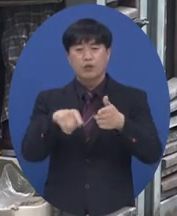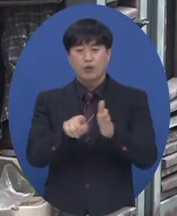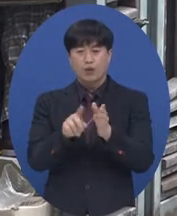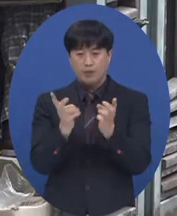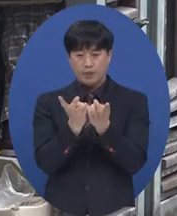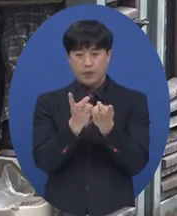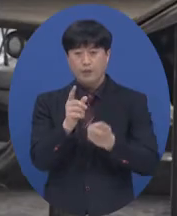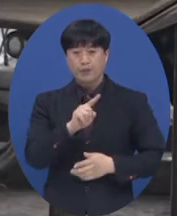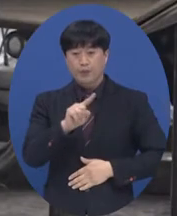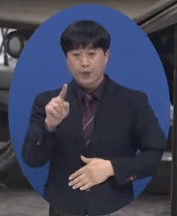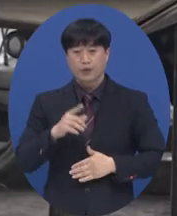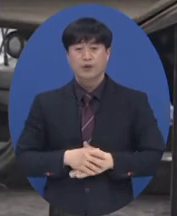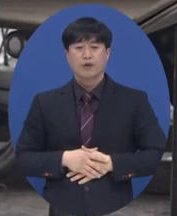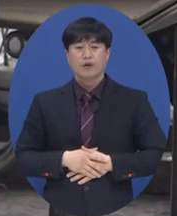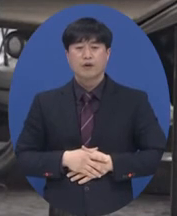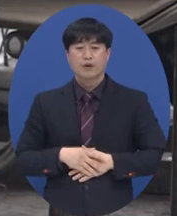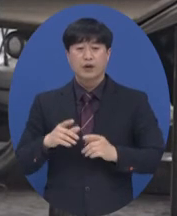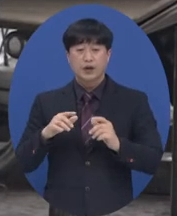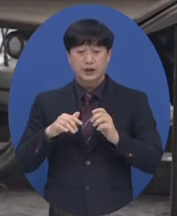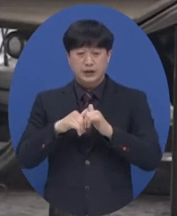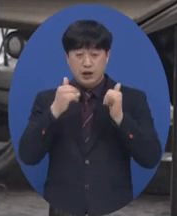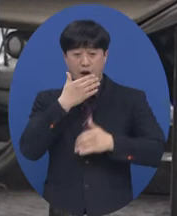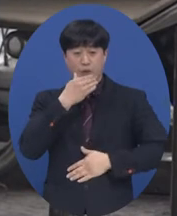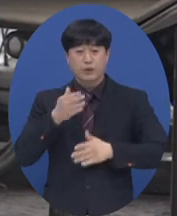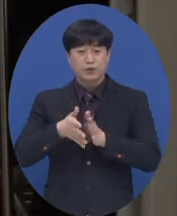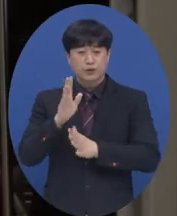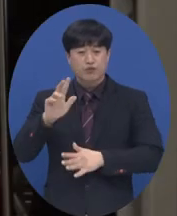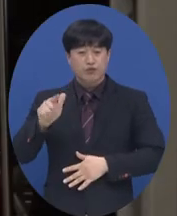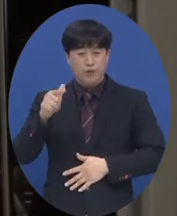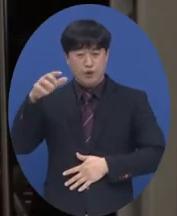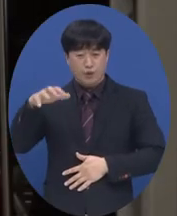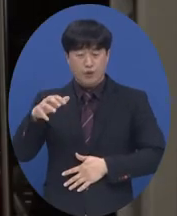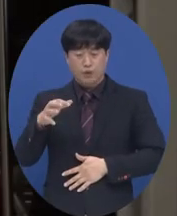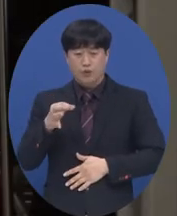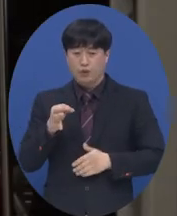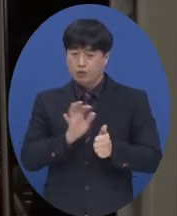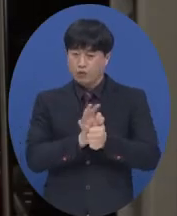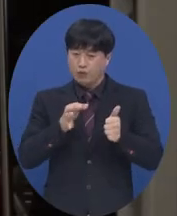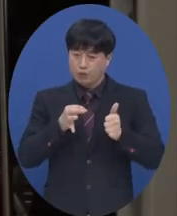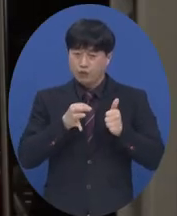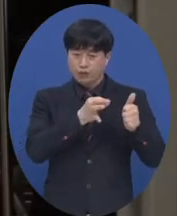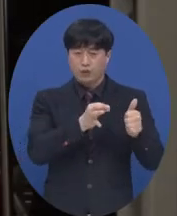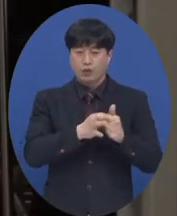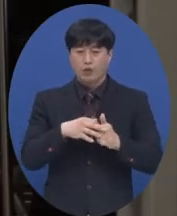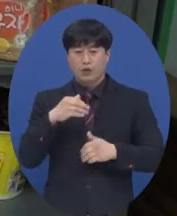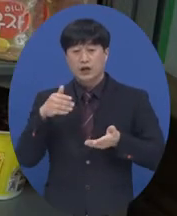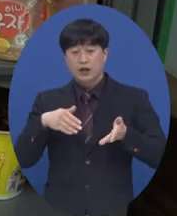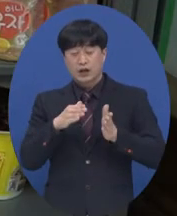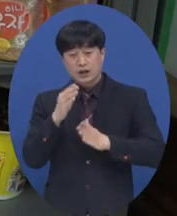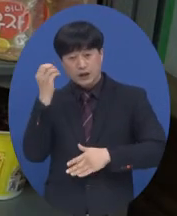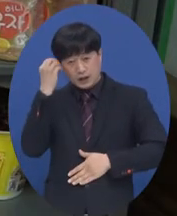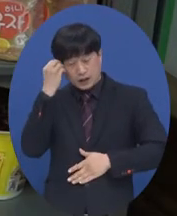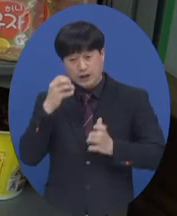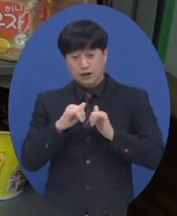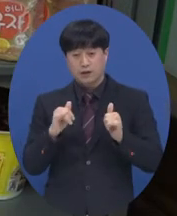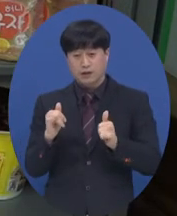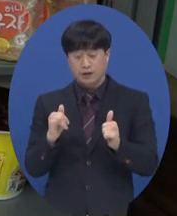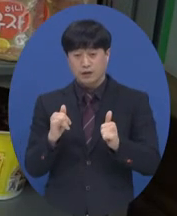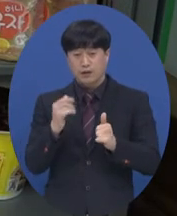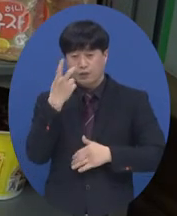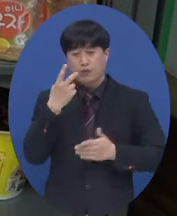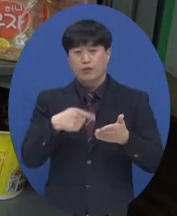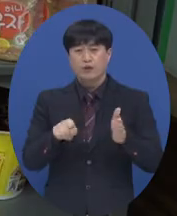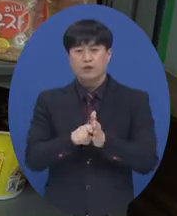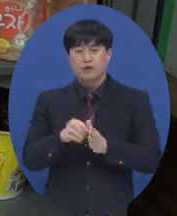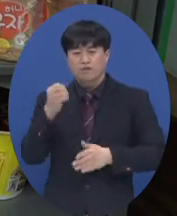위한 대책도 마련됩니다 사회복지시설 600여 개 소 의미 뭉 금을 전달하고 노숙인을 보호하기 위해 경기 먹거리 그냥